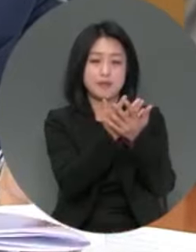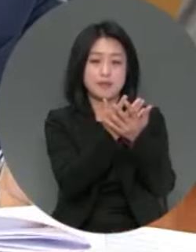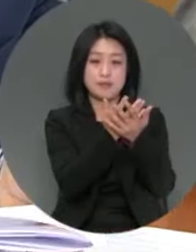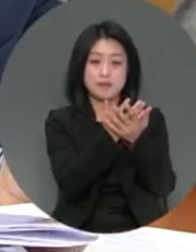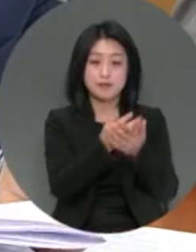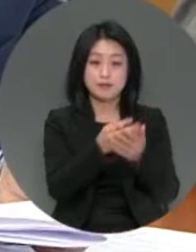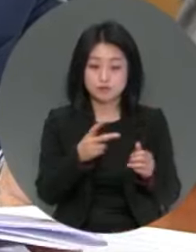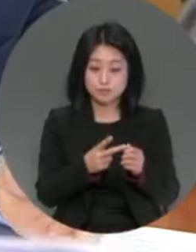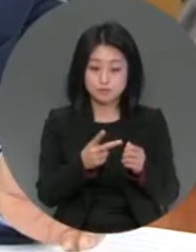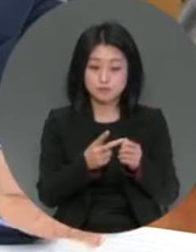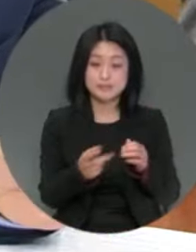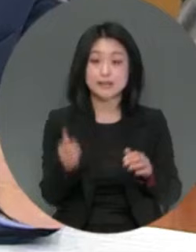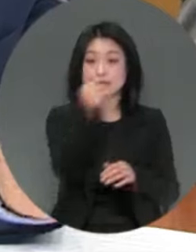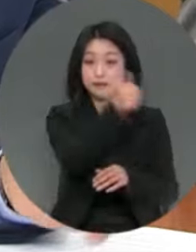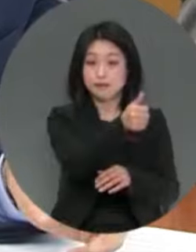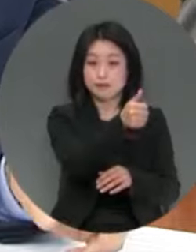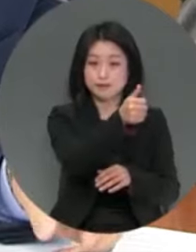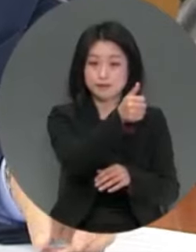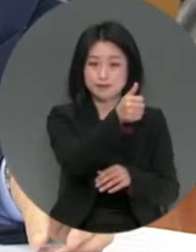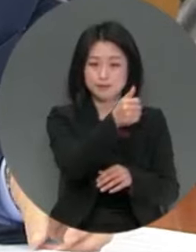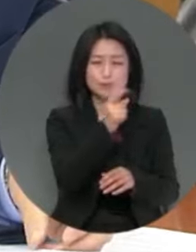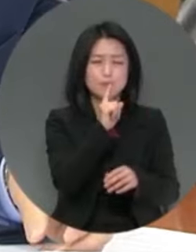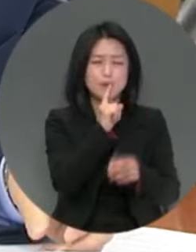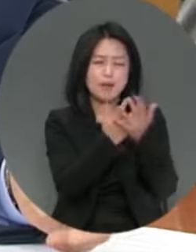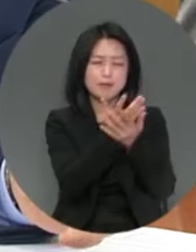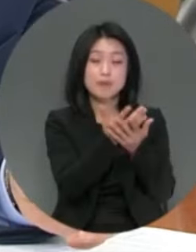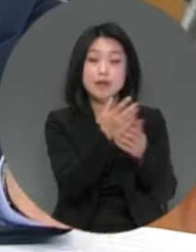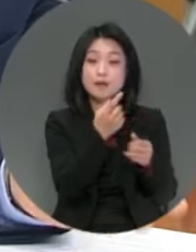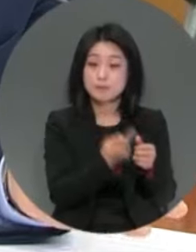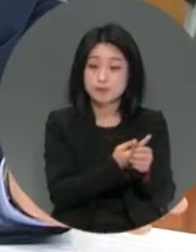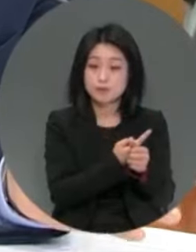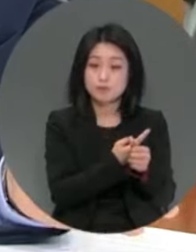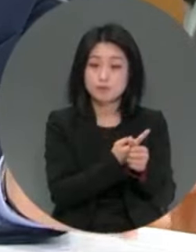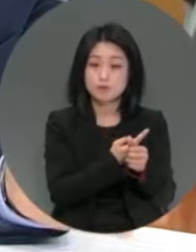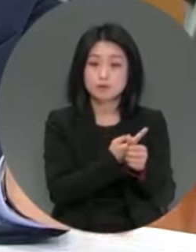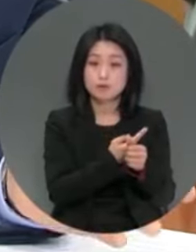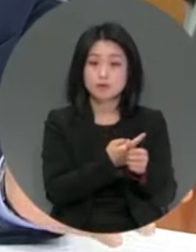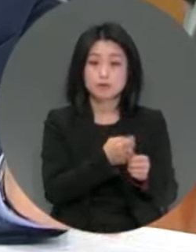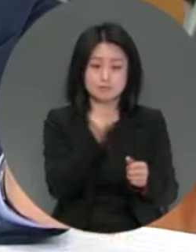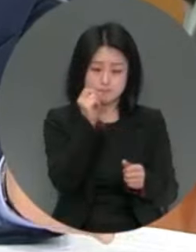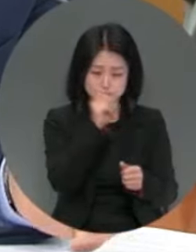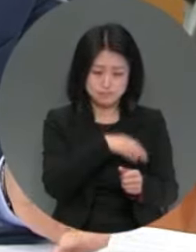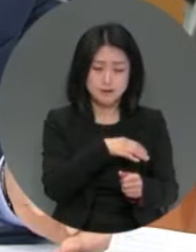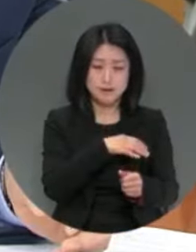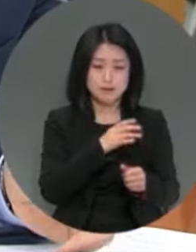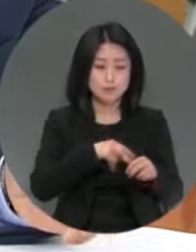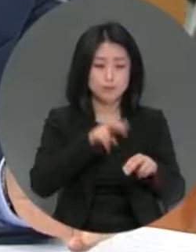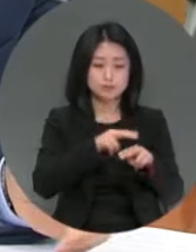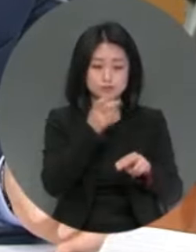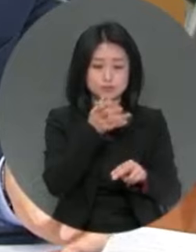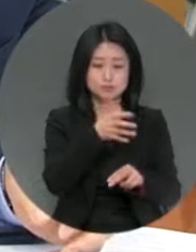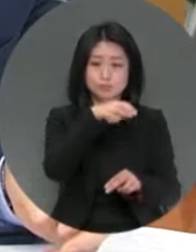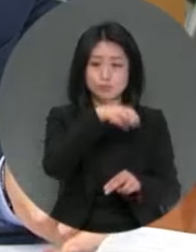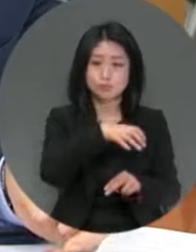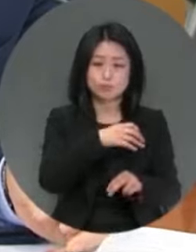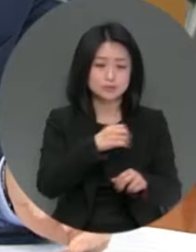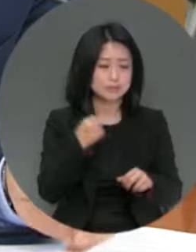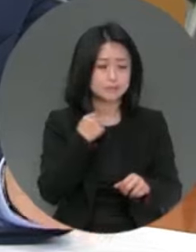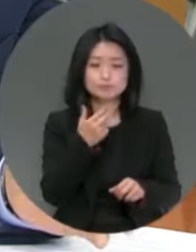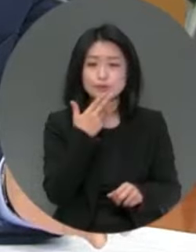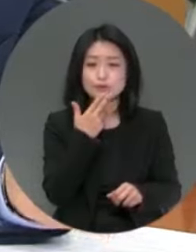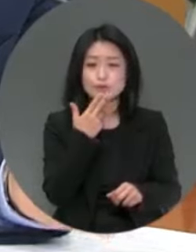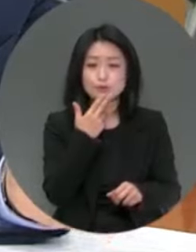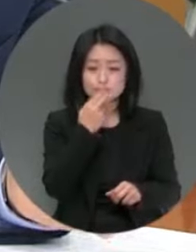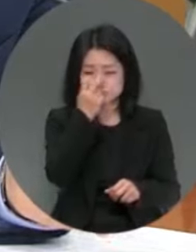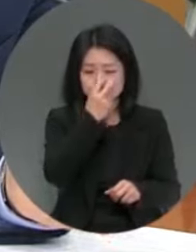왔는데도 지금까지의 모습하고 똑같이 지지부진해 놓으면 공수처는 그냥 꺼다 놓은 보리자루 수사기관인 거예요.